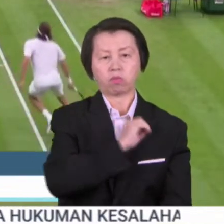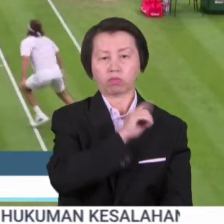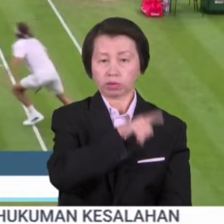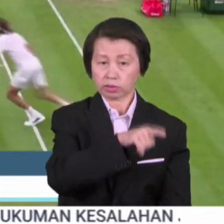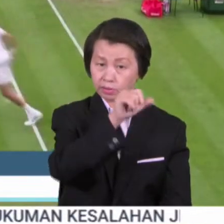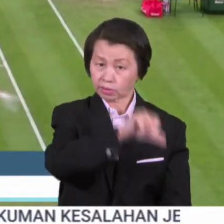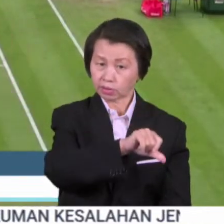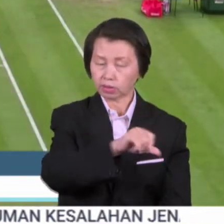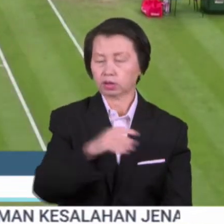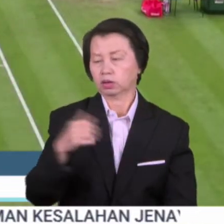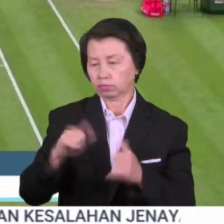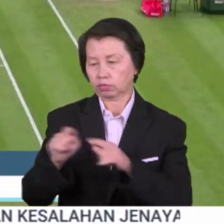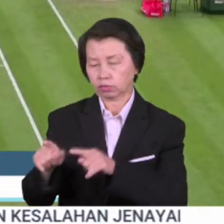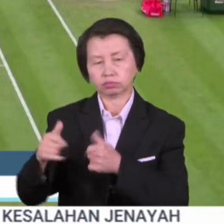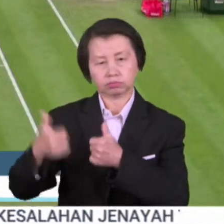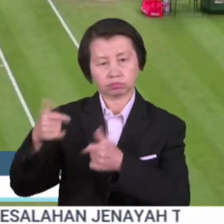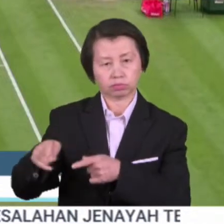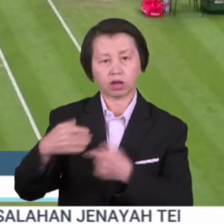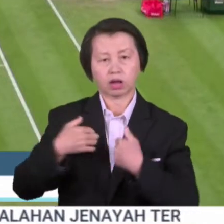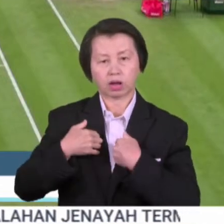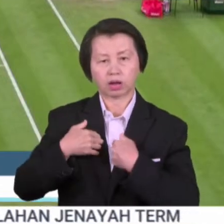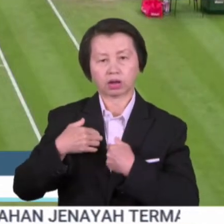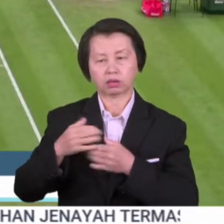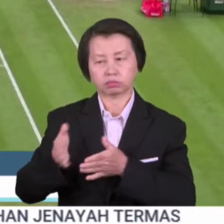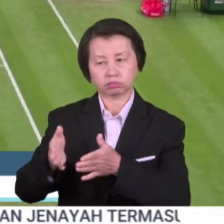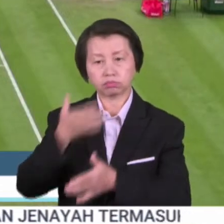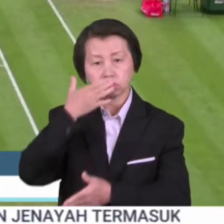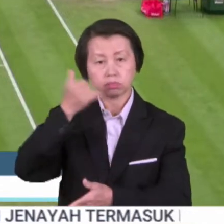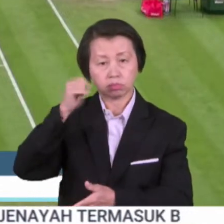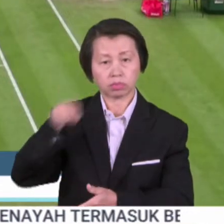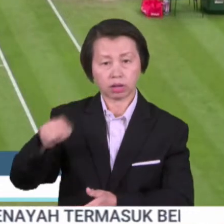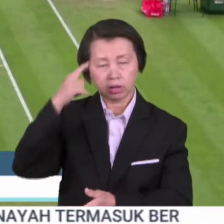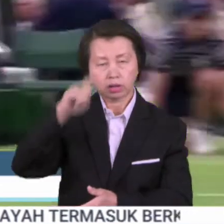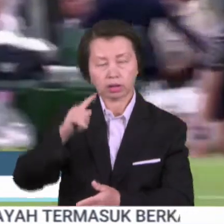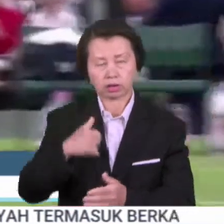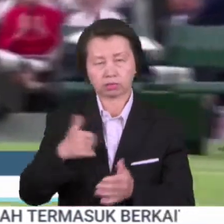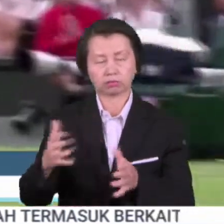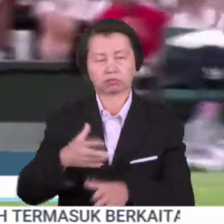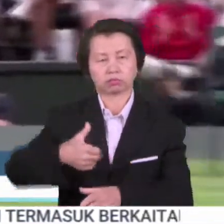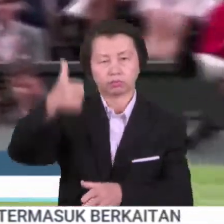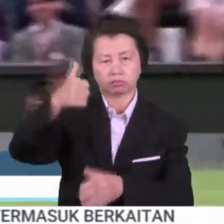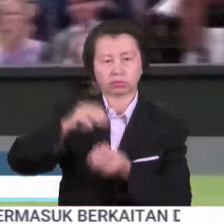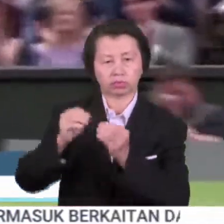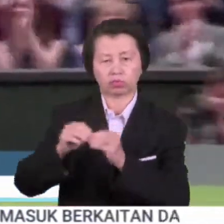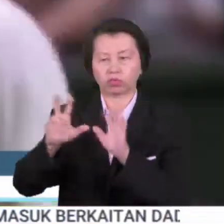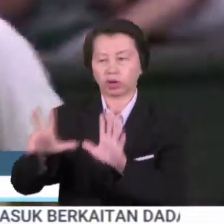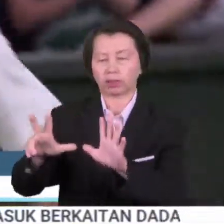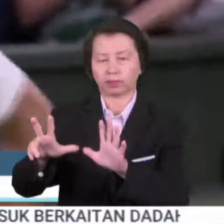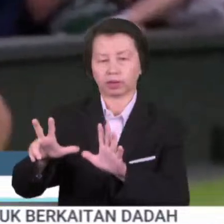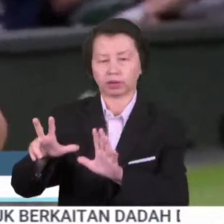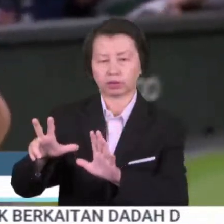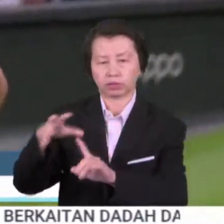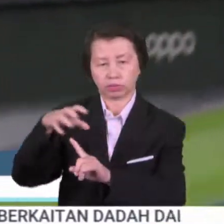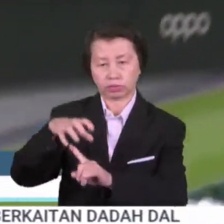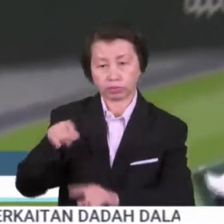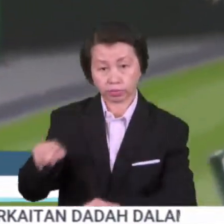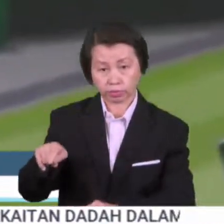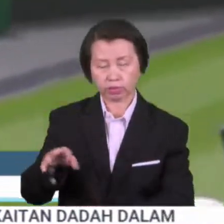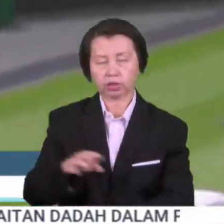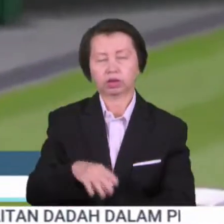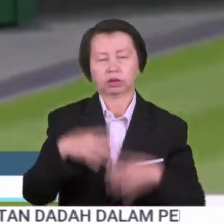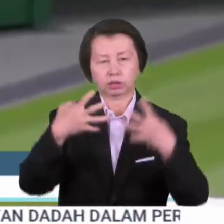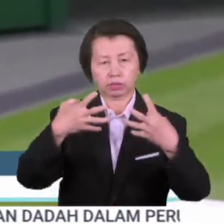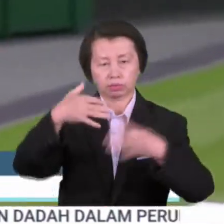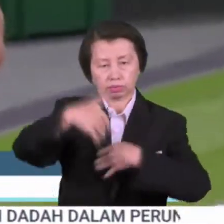hukas kemangan itu membolehkan juara bertanan itu berada di landasan terbaik untuk memburu gelaran kelapannya pada kejonan tersebut pada aksi